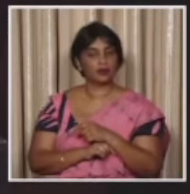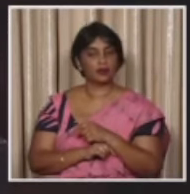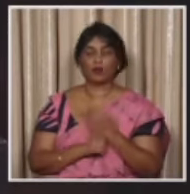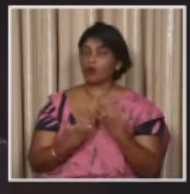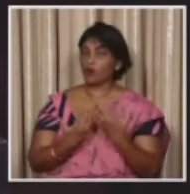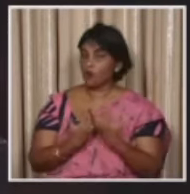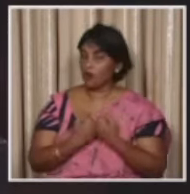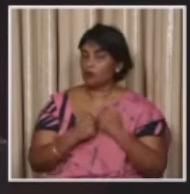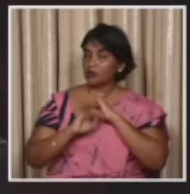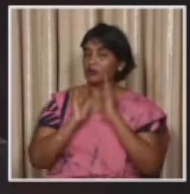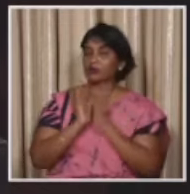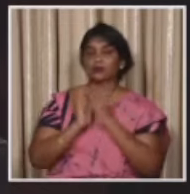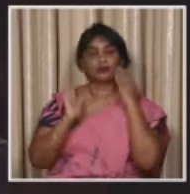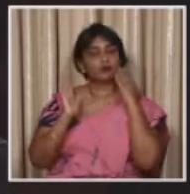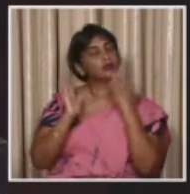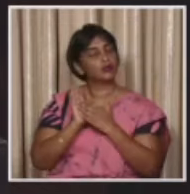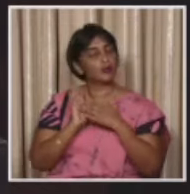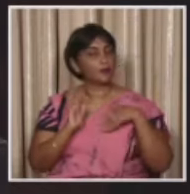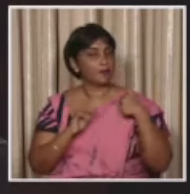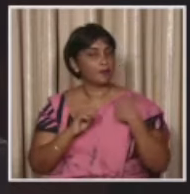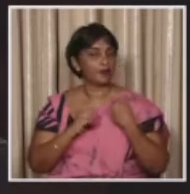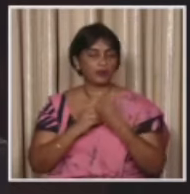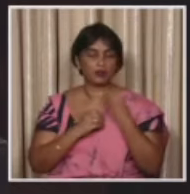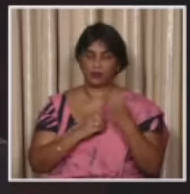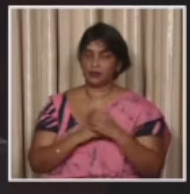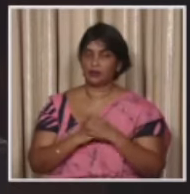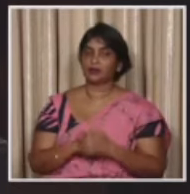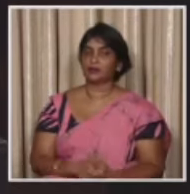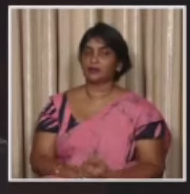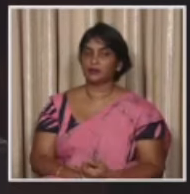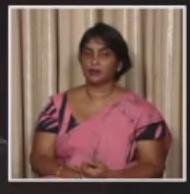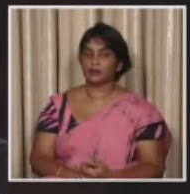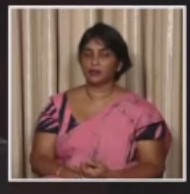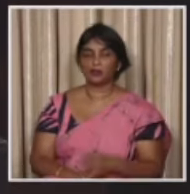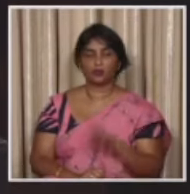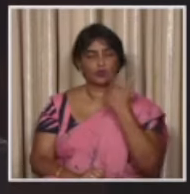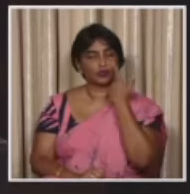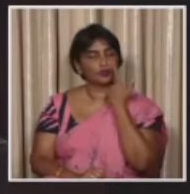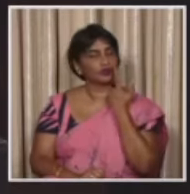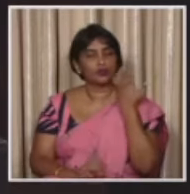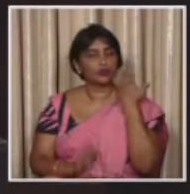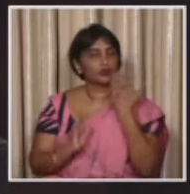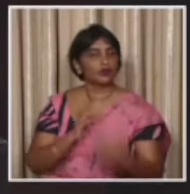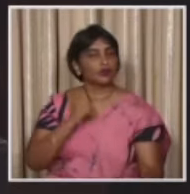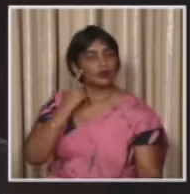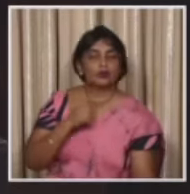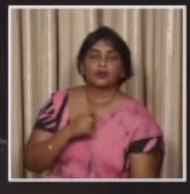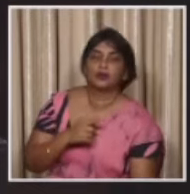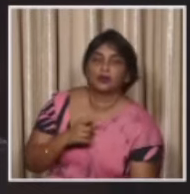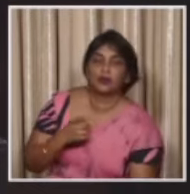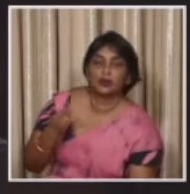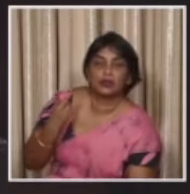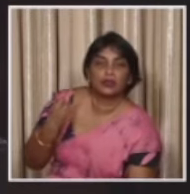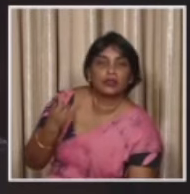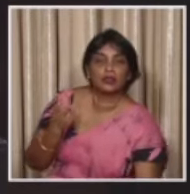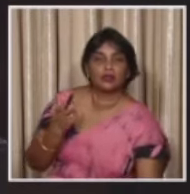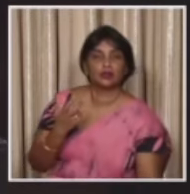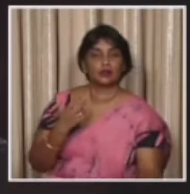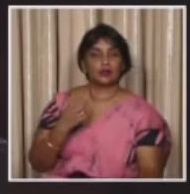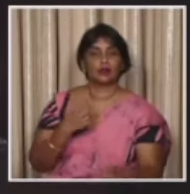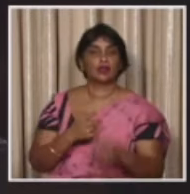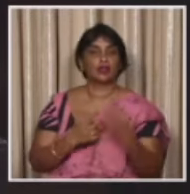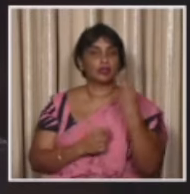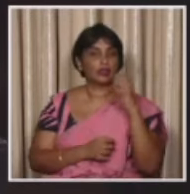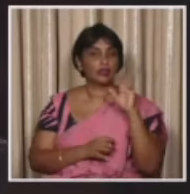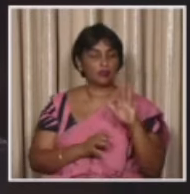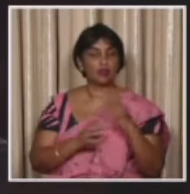ඕන එපාකම් වලට මූලිකත්වය ලබා දෙන්නට. කනගාටුදායක කාරණාව තමයි අර 2009 තිබ්බ දේ කොපි